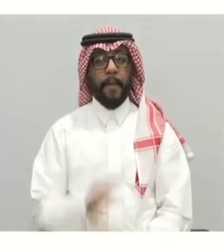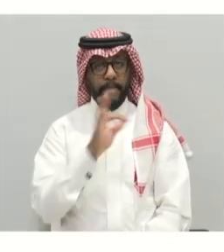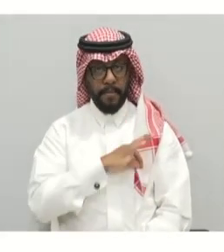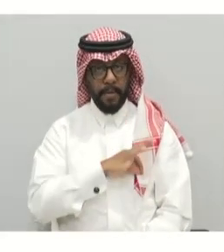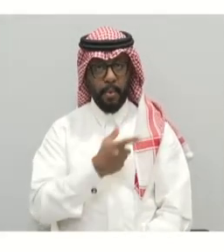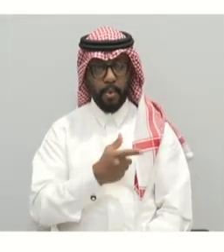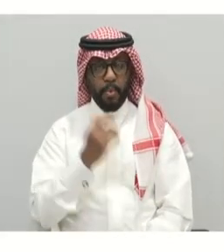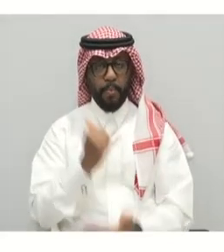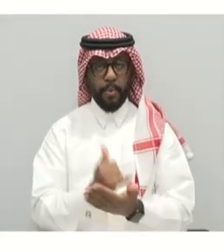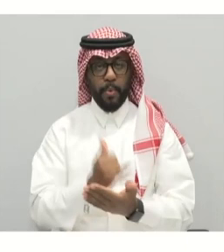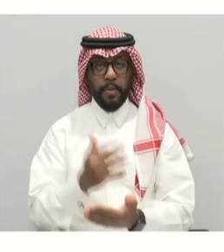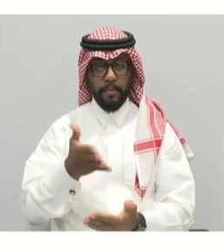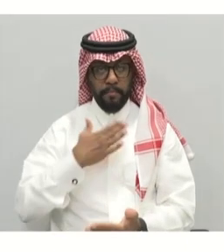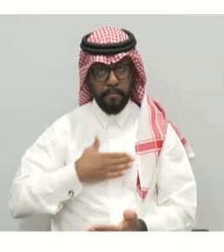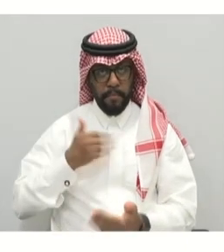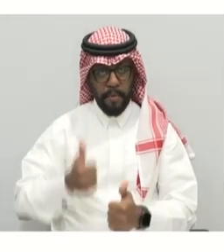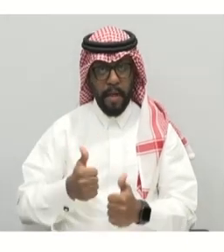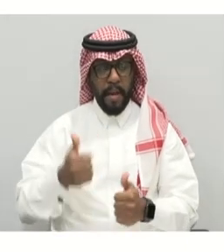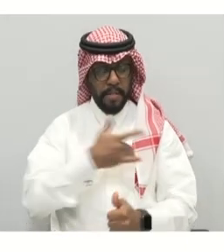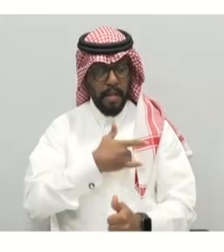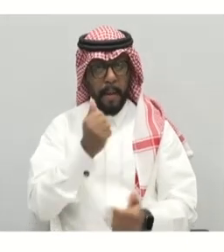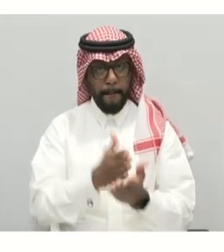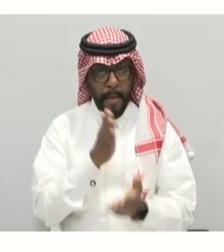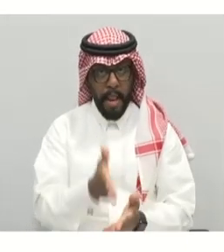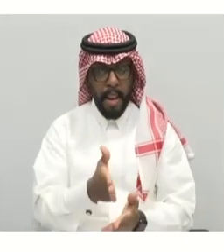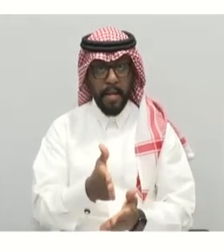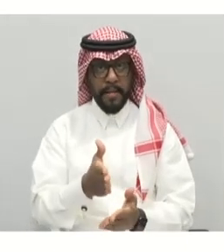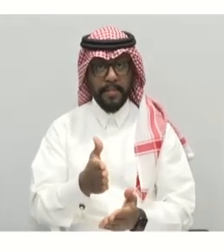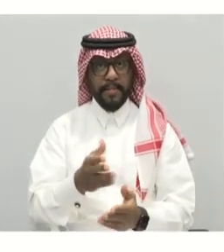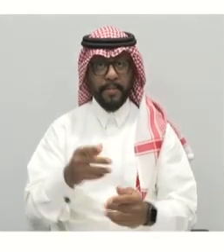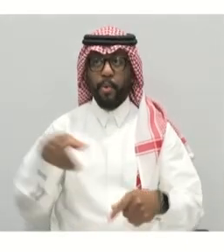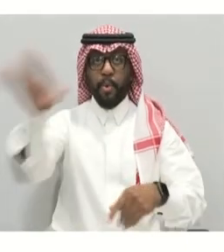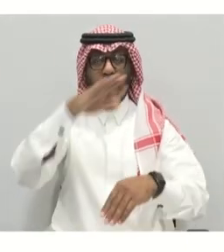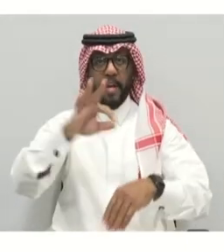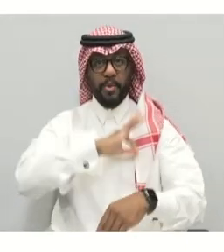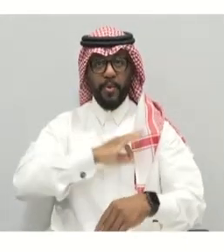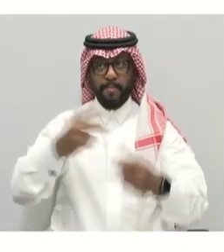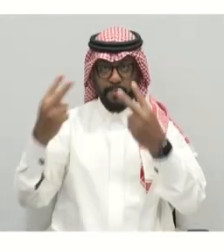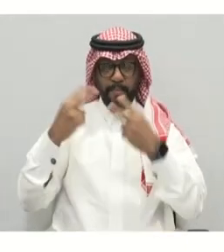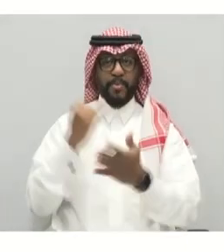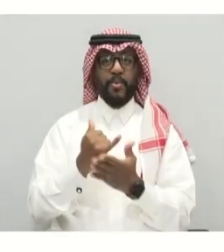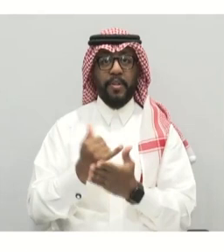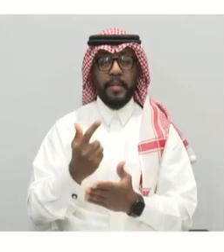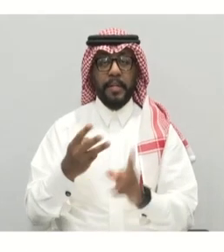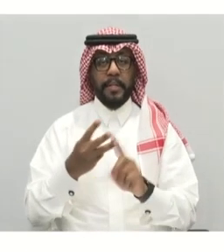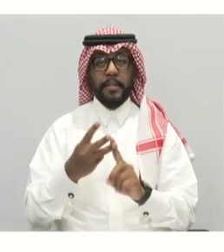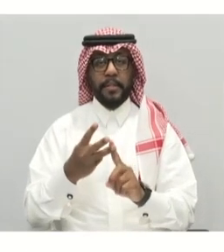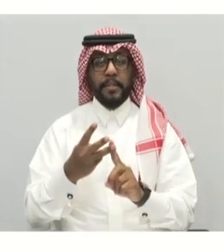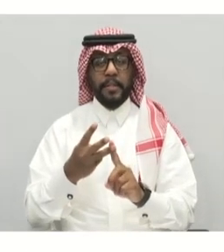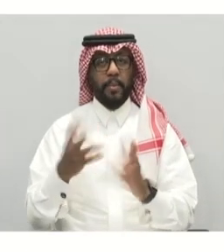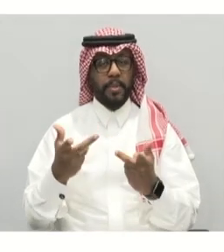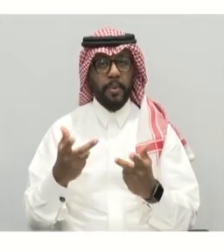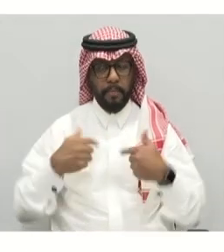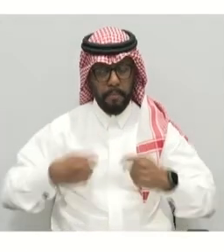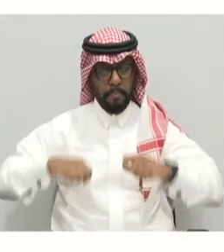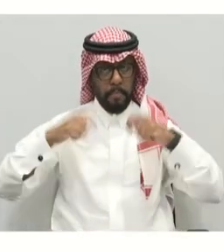الالتزام بالمسئوليه الاخلاص في العمل والثبات عليه كسب ثقه الناس واعتزازهم بشخص المسؤول ايضا المسؤوليه